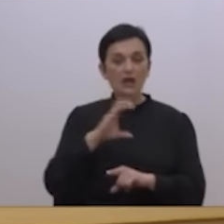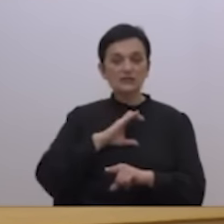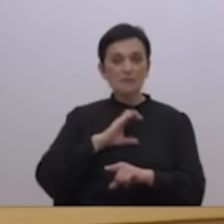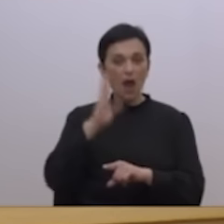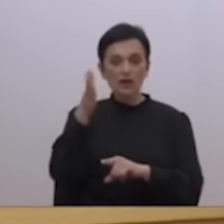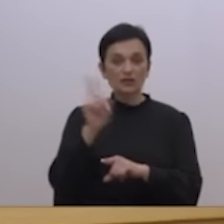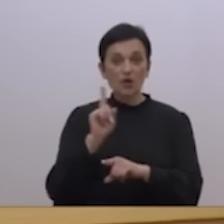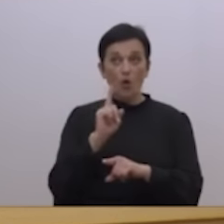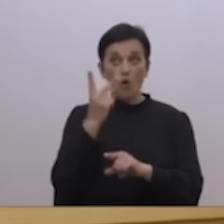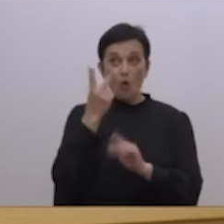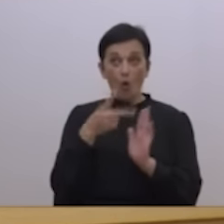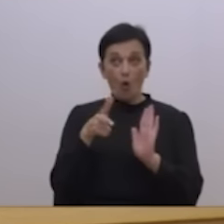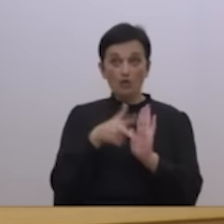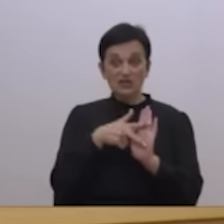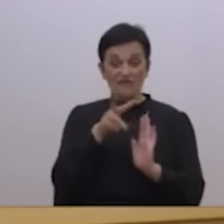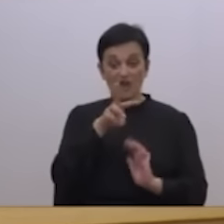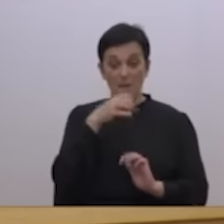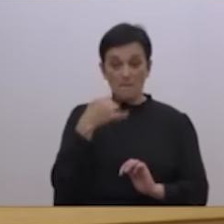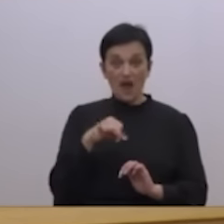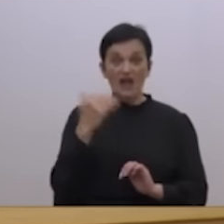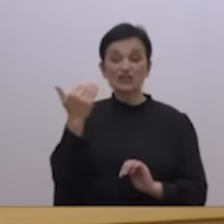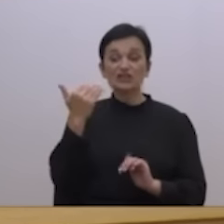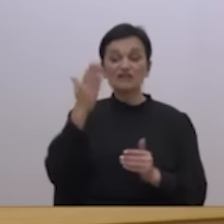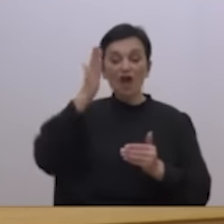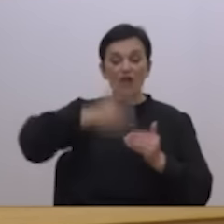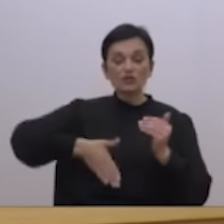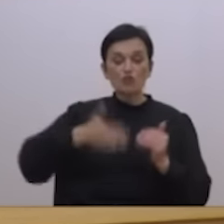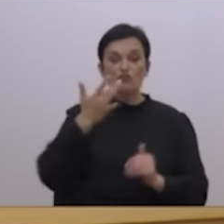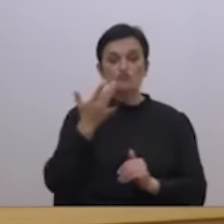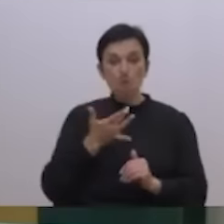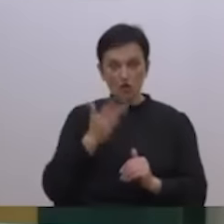იცოდეთ, რომ 28 მაისი თქვენი დაისი იქნება პოლიტიკური და ამას შეეგუეთ.